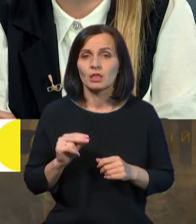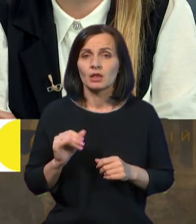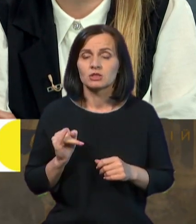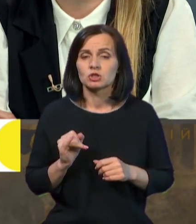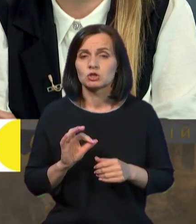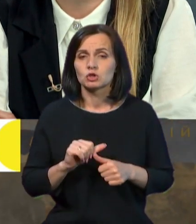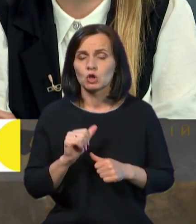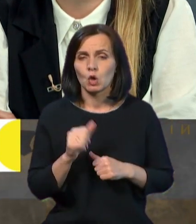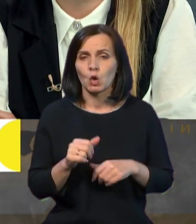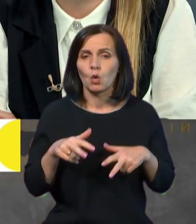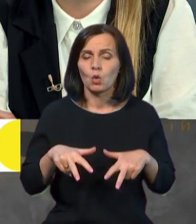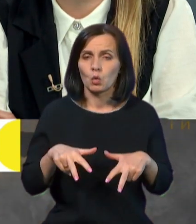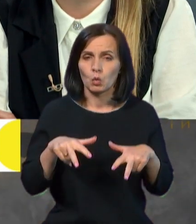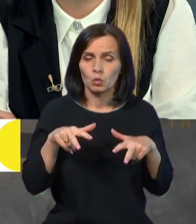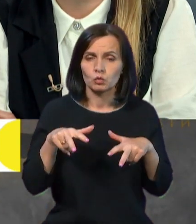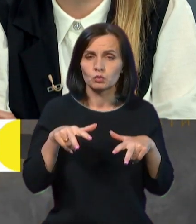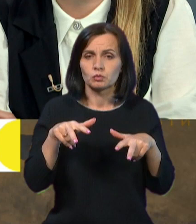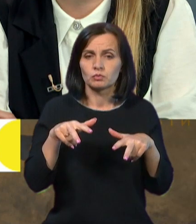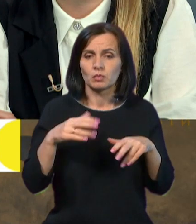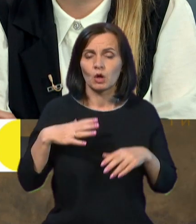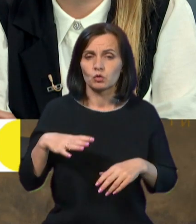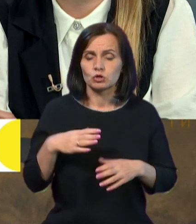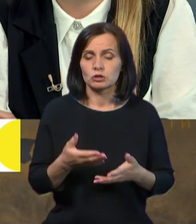окрім дронів очікувати нам ще